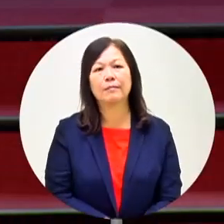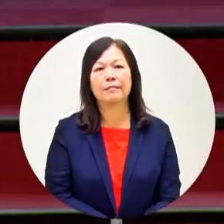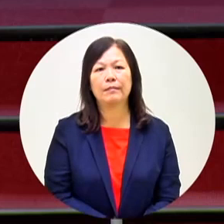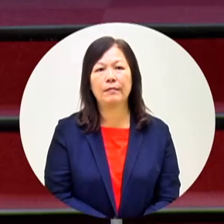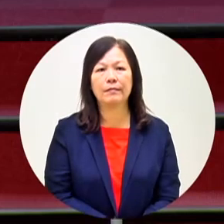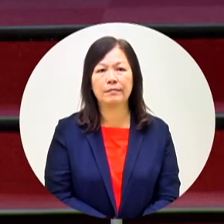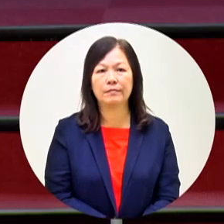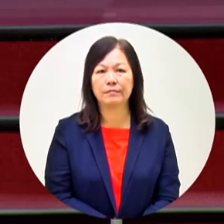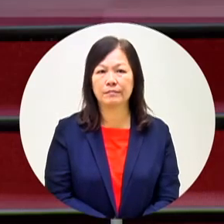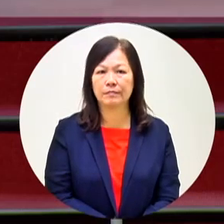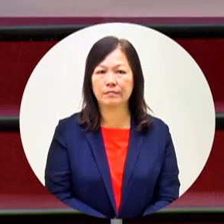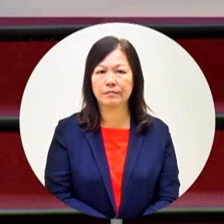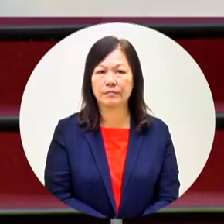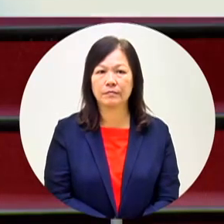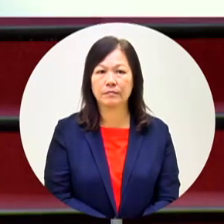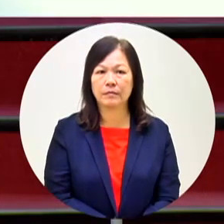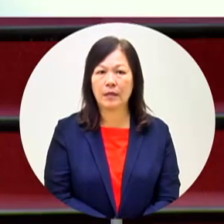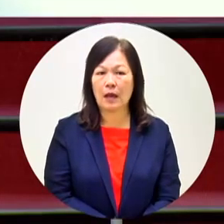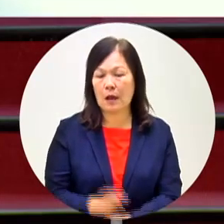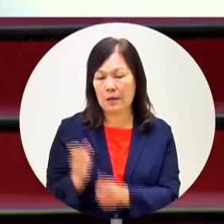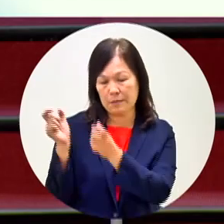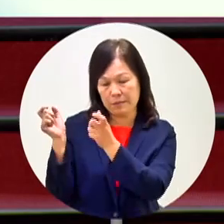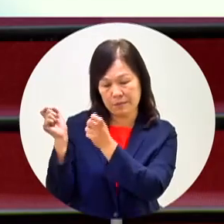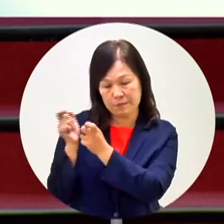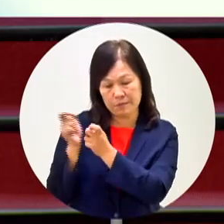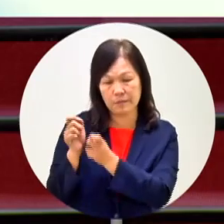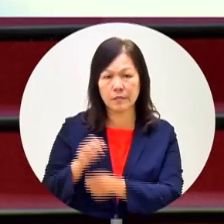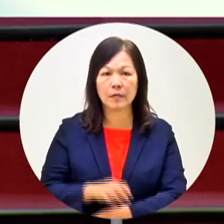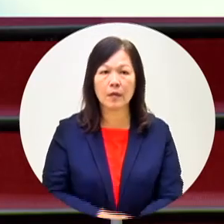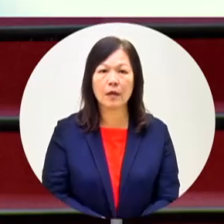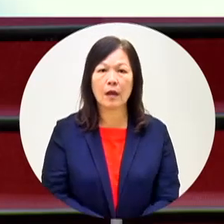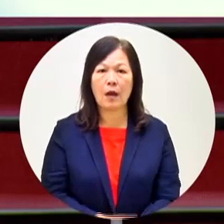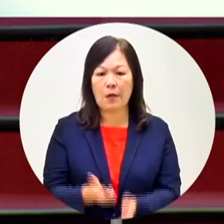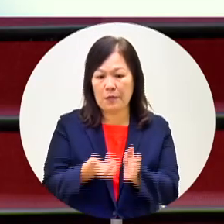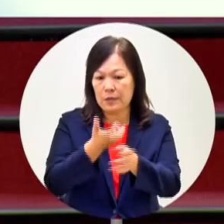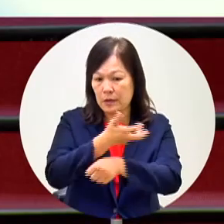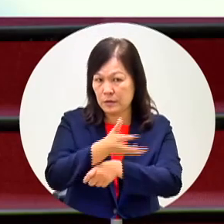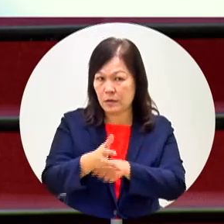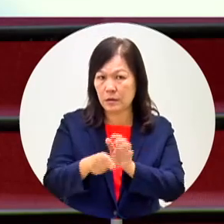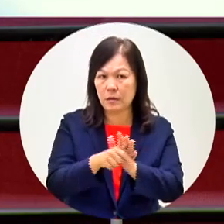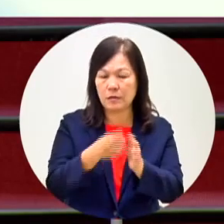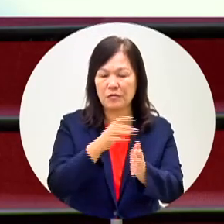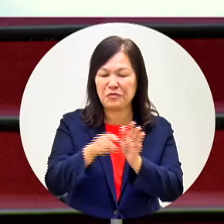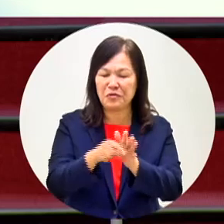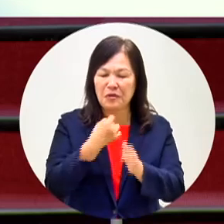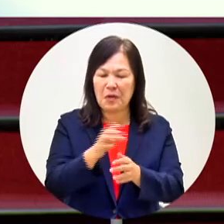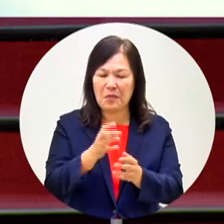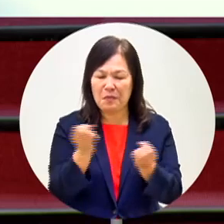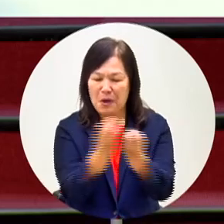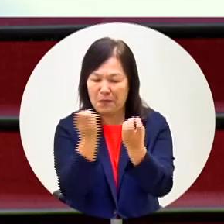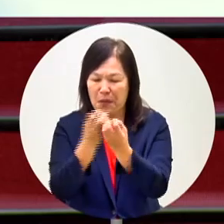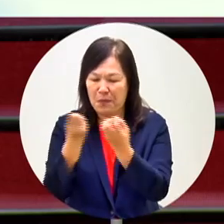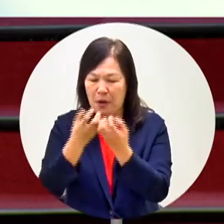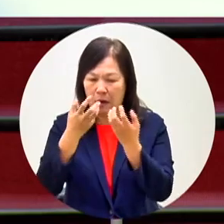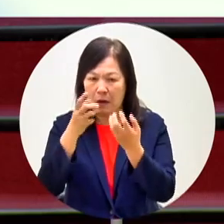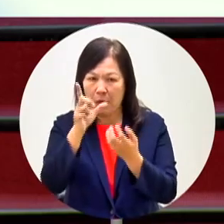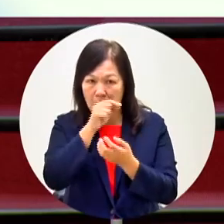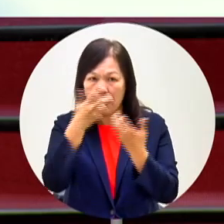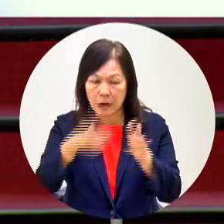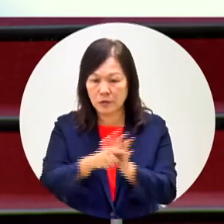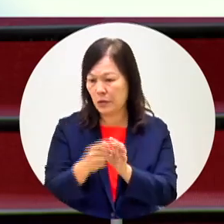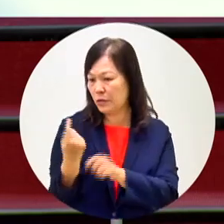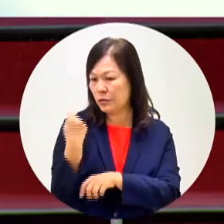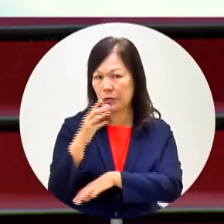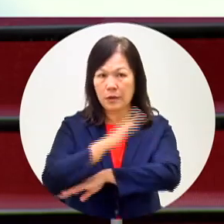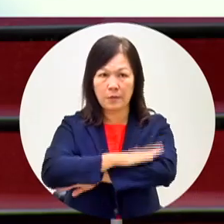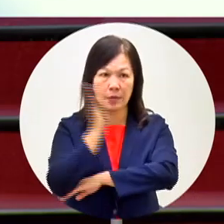最近啦吼，阮前阵治安着红灯啦，咱报纸报甲